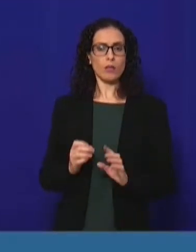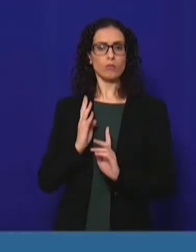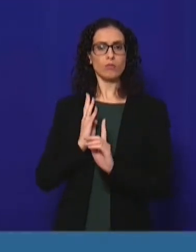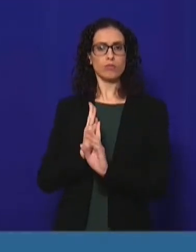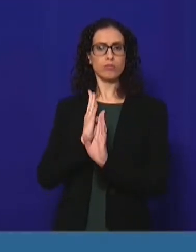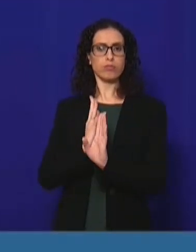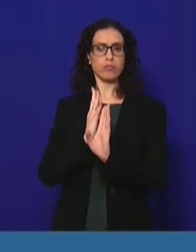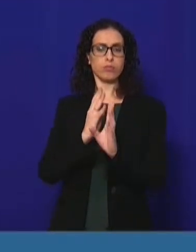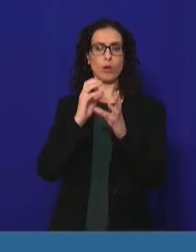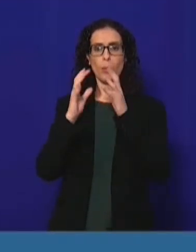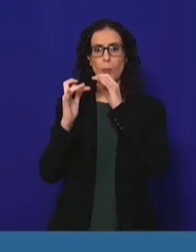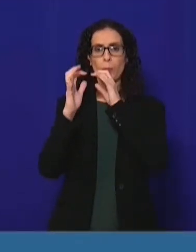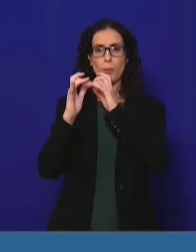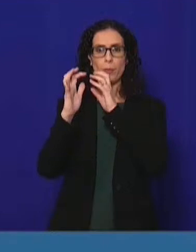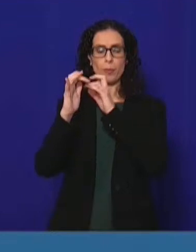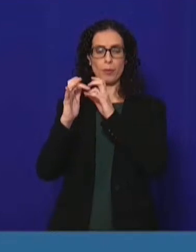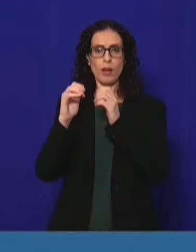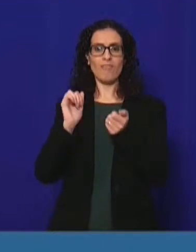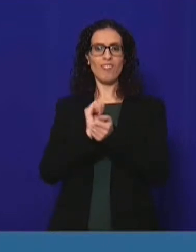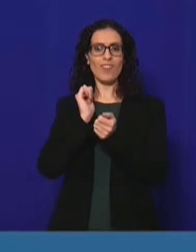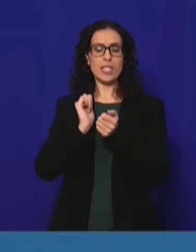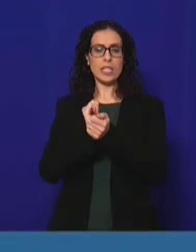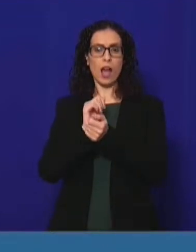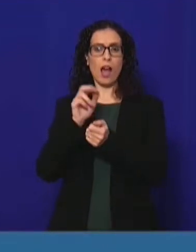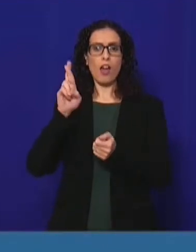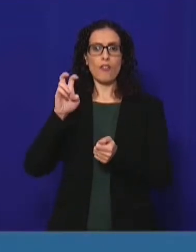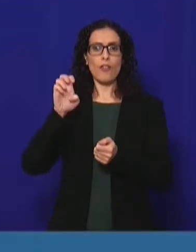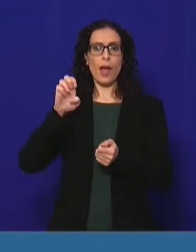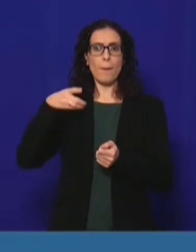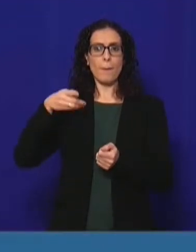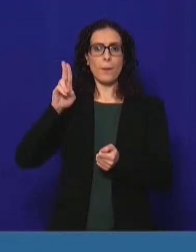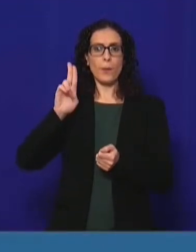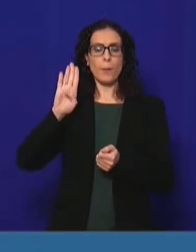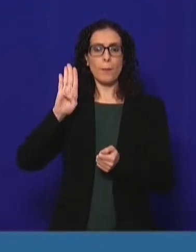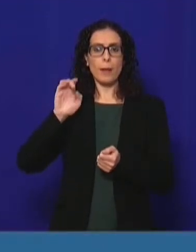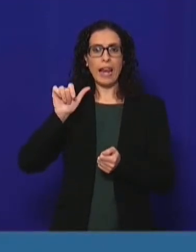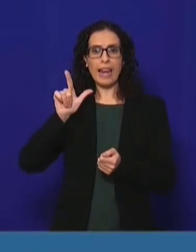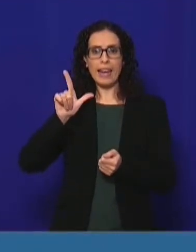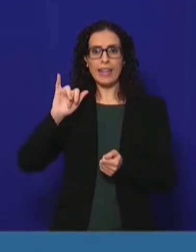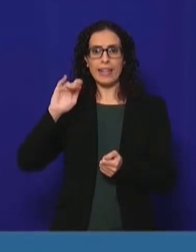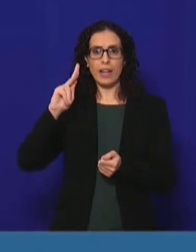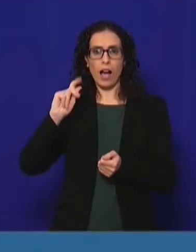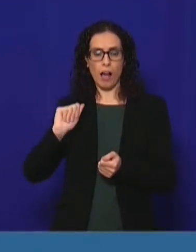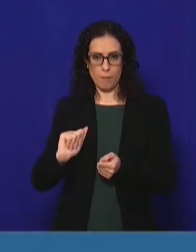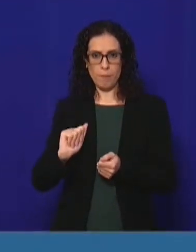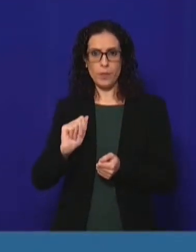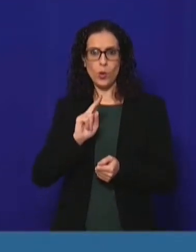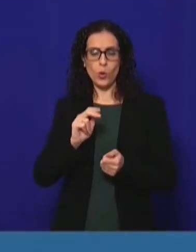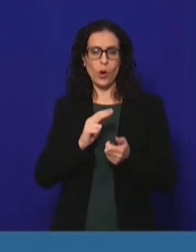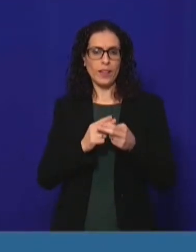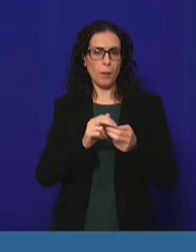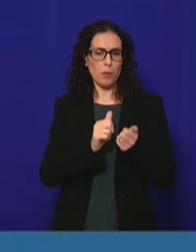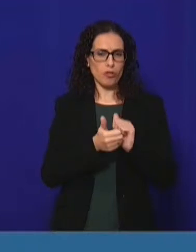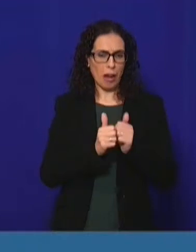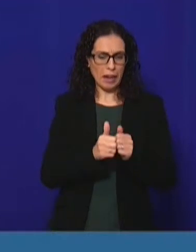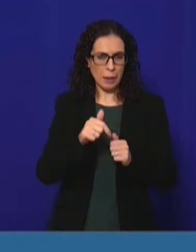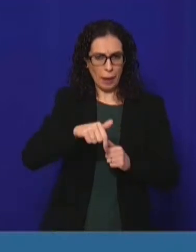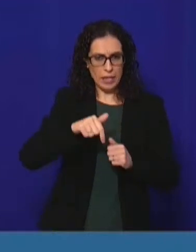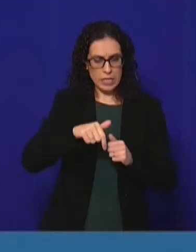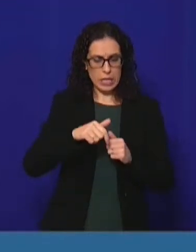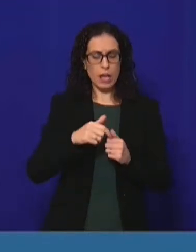anka li għandek training li kun qiegħed isir niftakru li aħna wkoll konna ħriġna linja gwida anka ta'